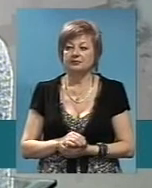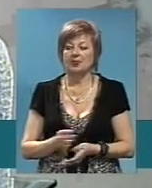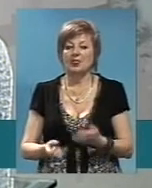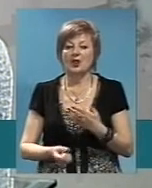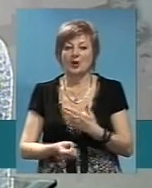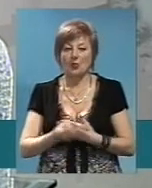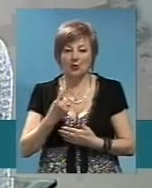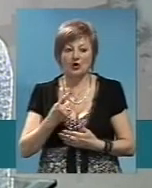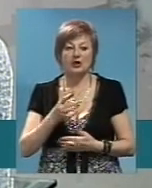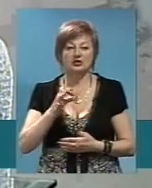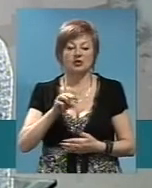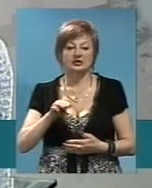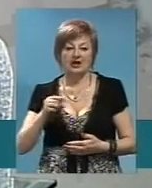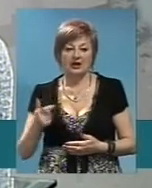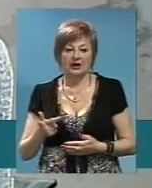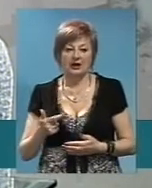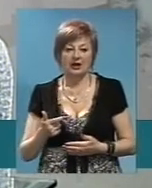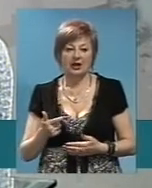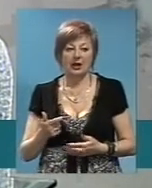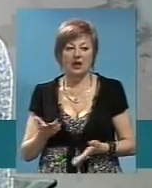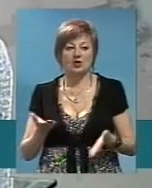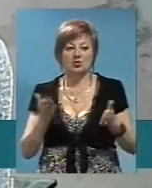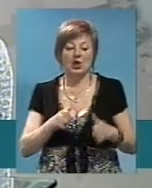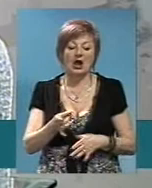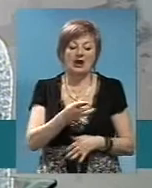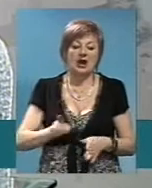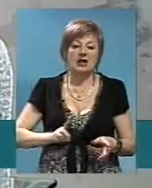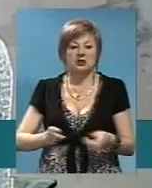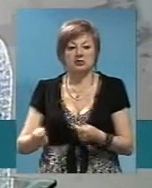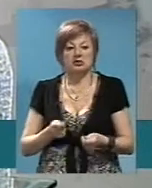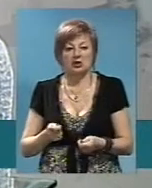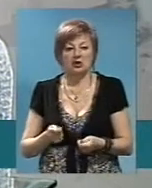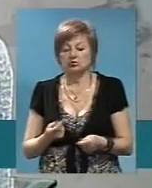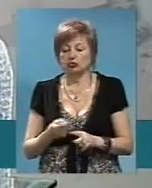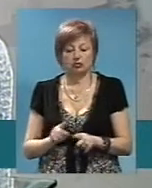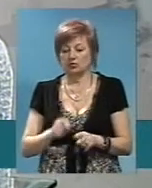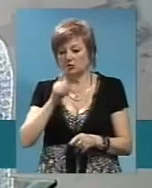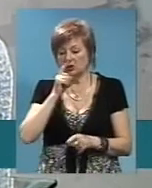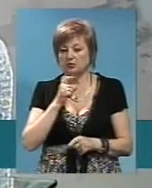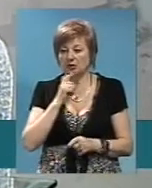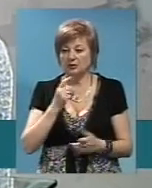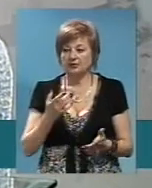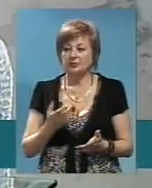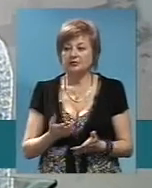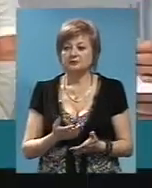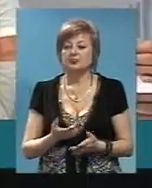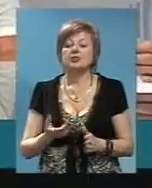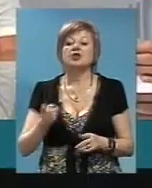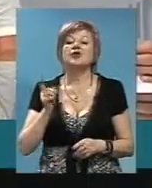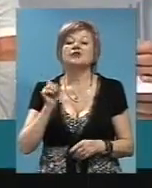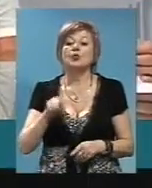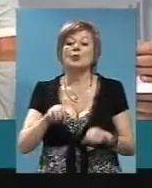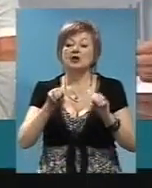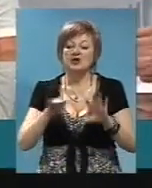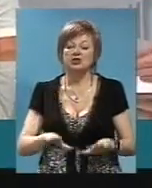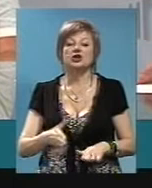З'являється у нас ОТГ, але залишаючи райадміністрації та райради. Що це? В тому рішенні,